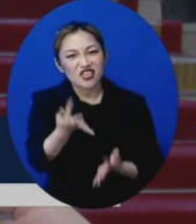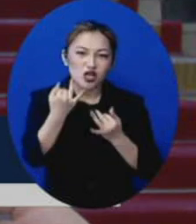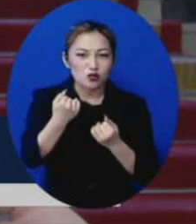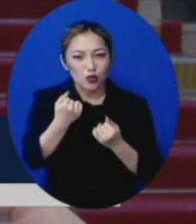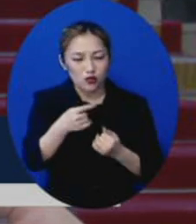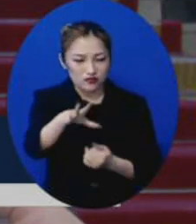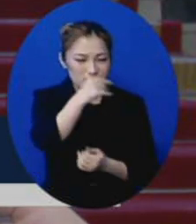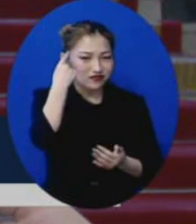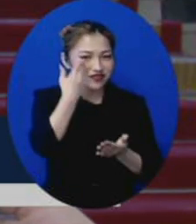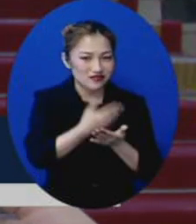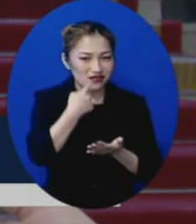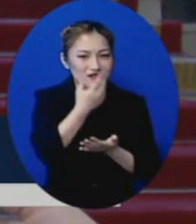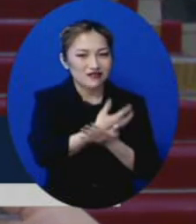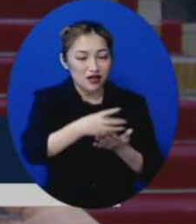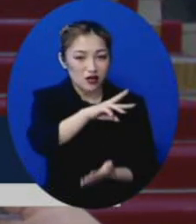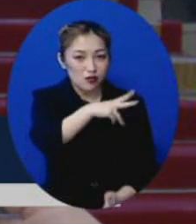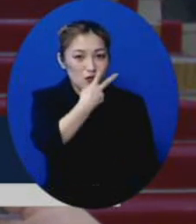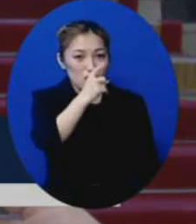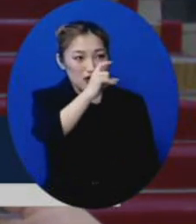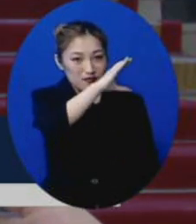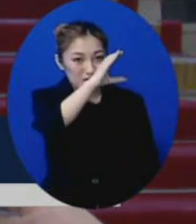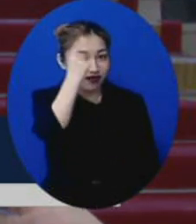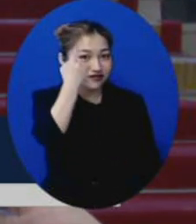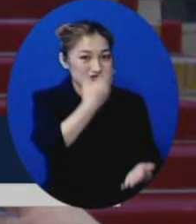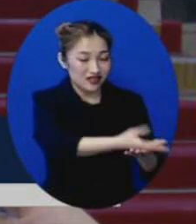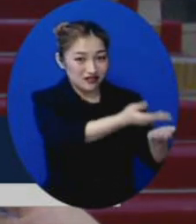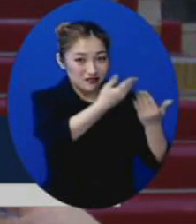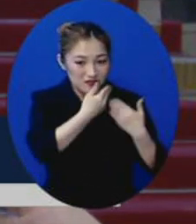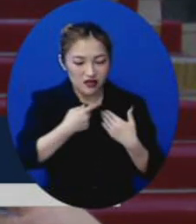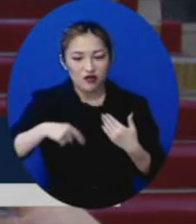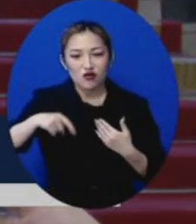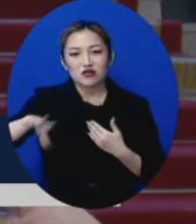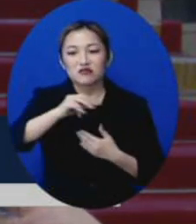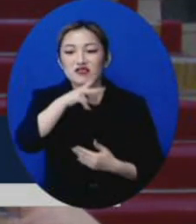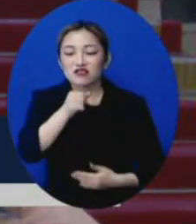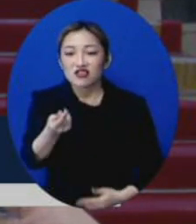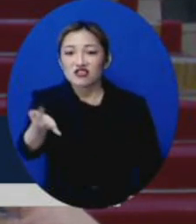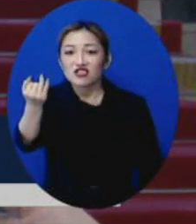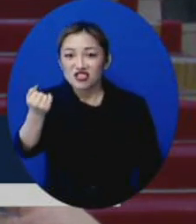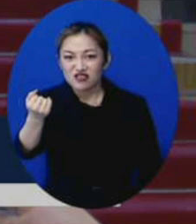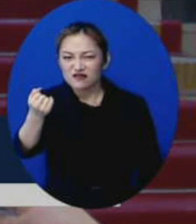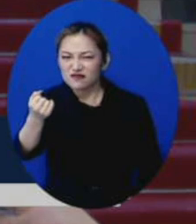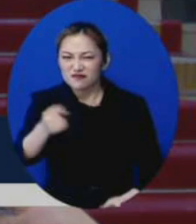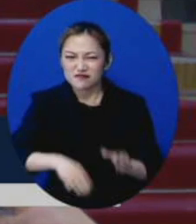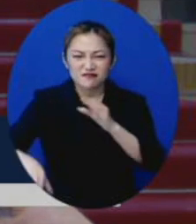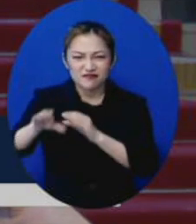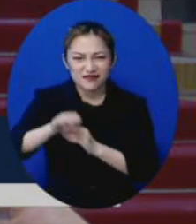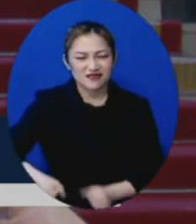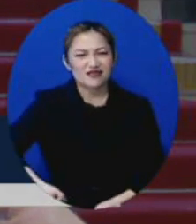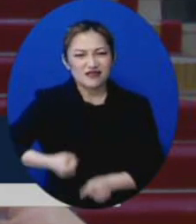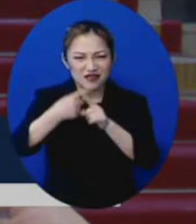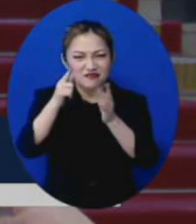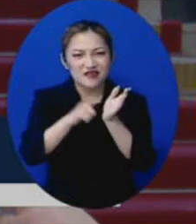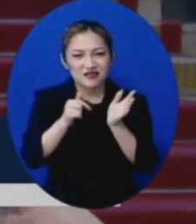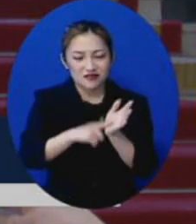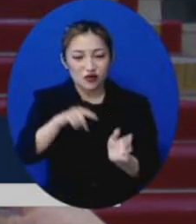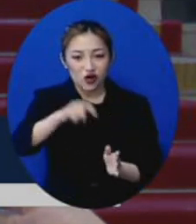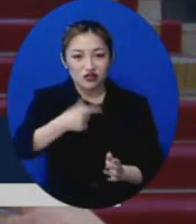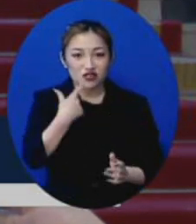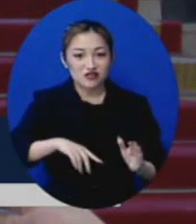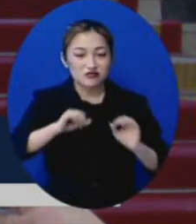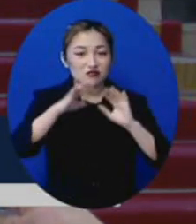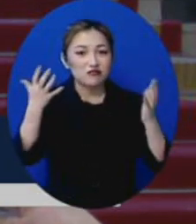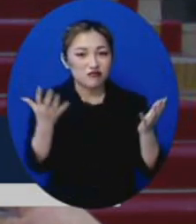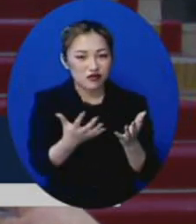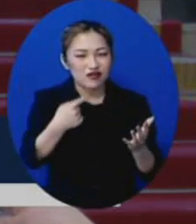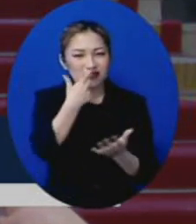эвлэлийн байгууллагын тавьж байгаа санал бол бид нар бол доор хийж одоо энэ одоогийн байгаа хөдөлмөрийн үсний доод хэмжээг энэ одоо парламентын үед хэд төрөх